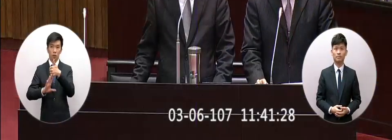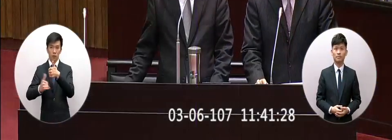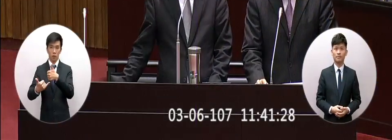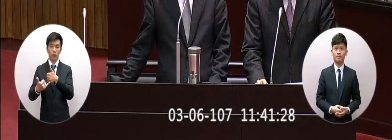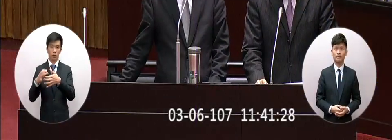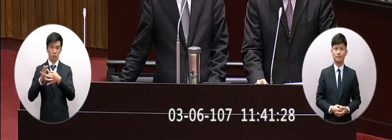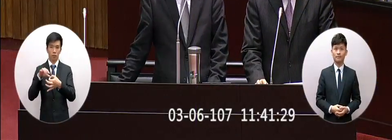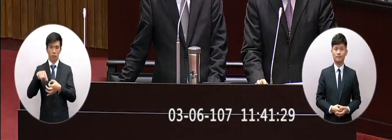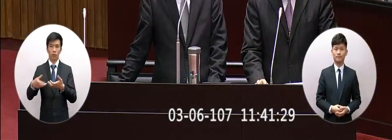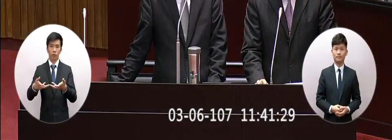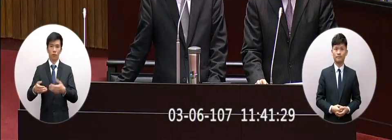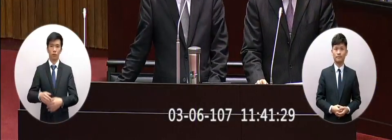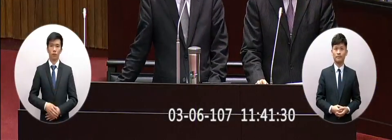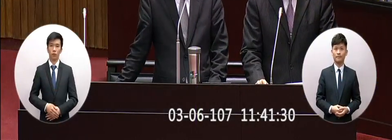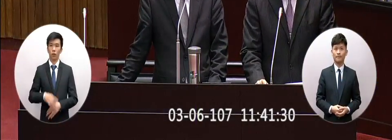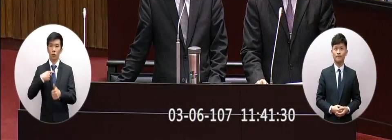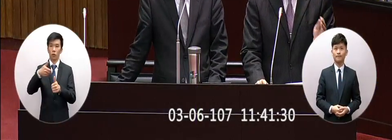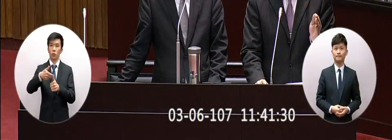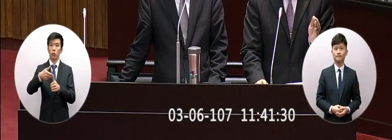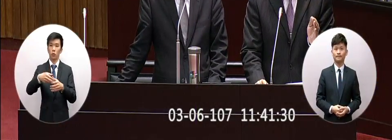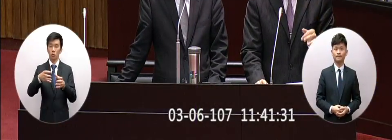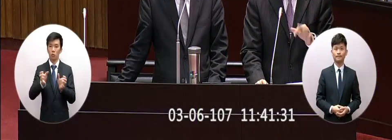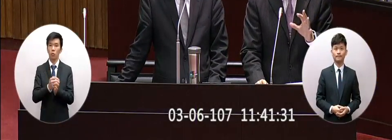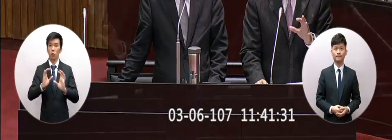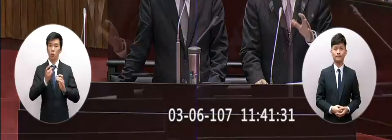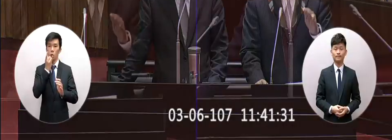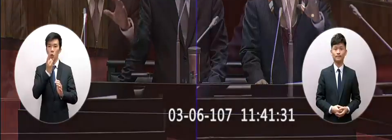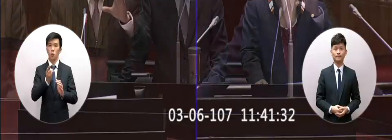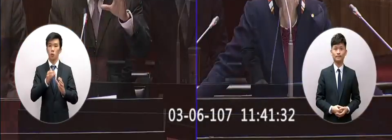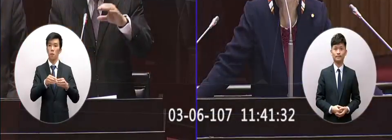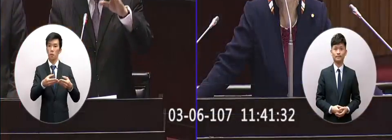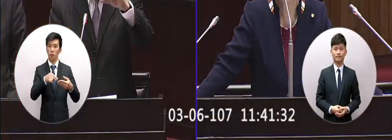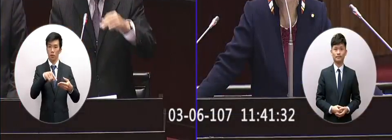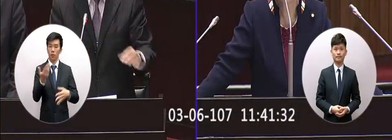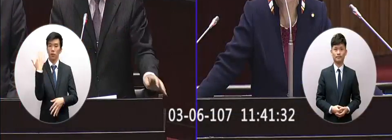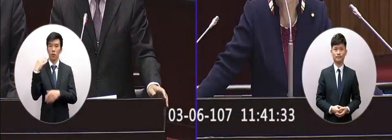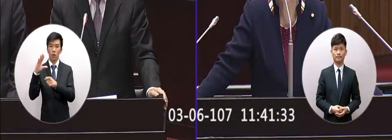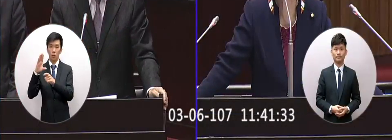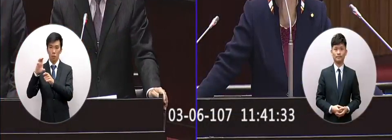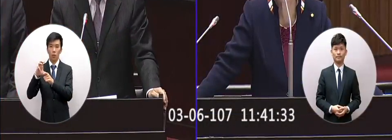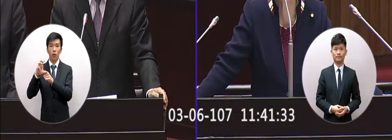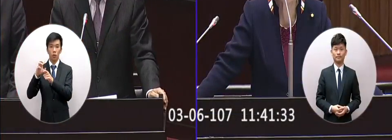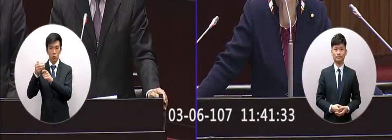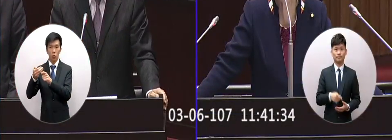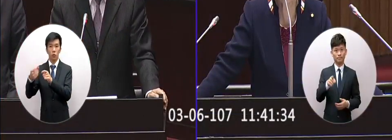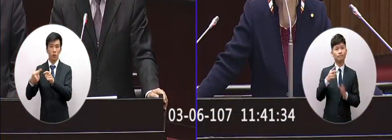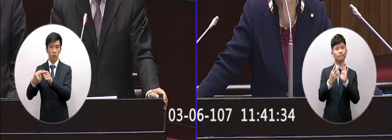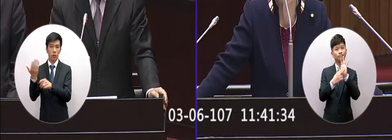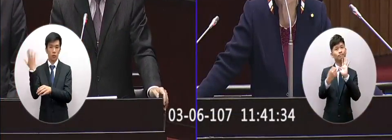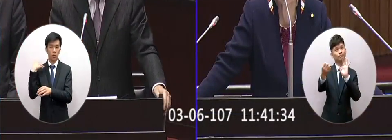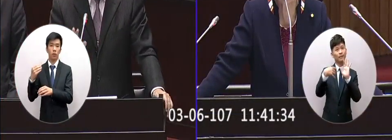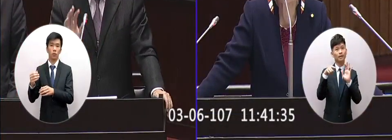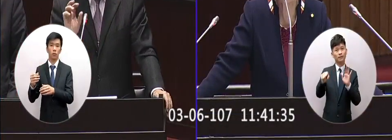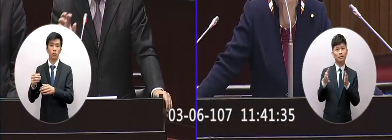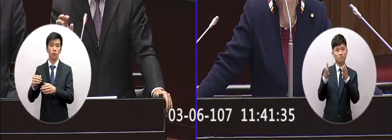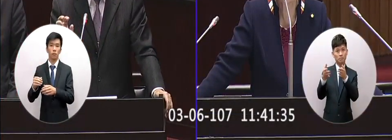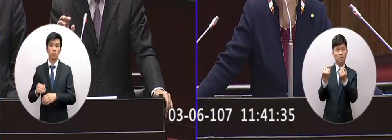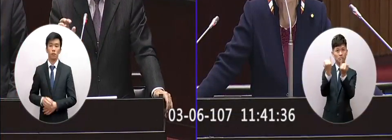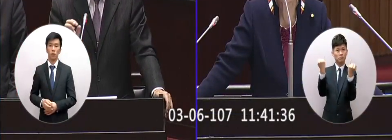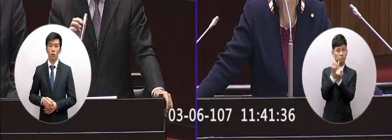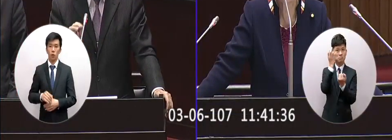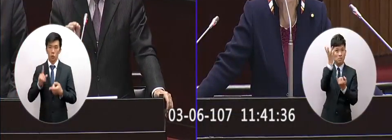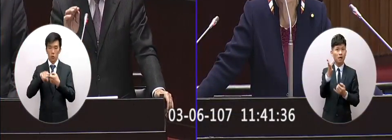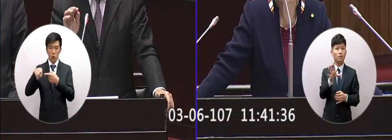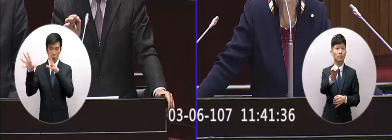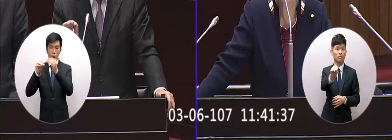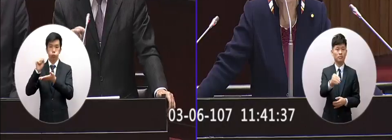心。那教育部的这个国语词典其实是在89年以前。那累积了历来 你先跟我讲说这个有没有性别歧视 有这个资